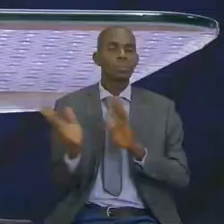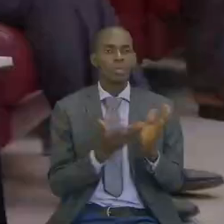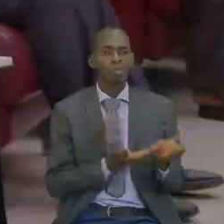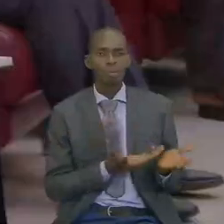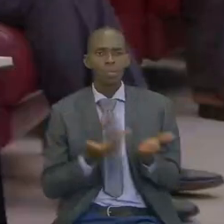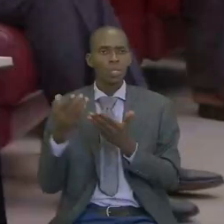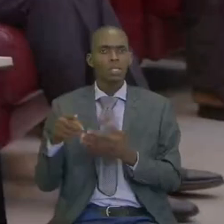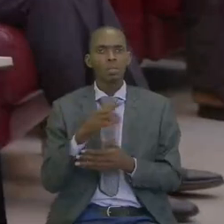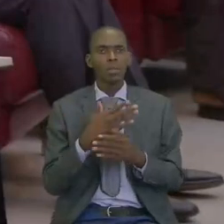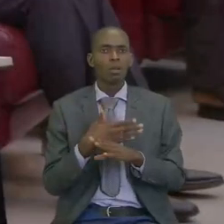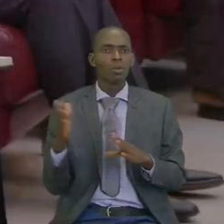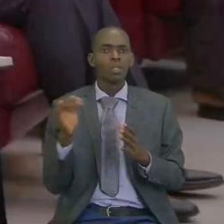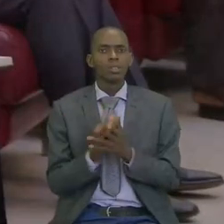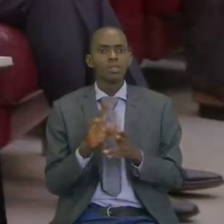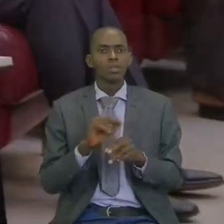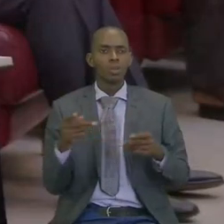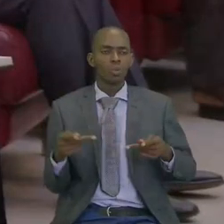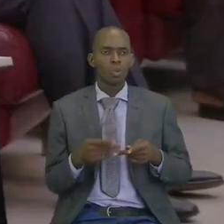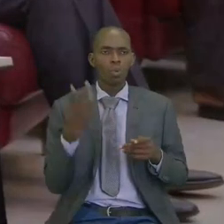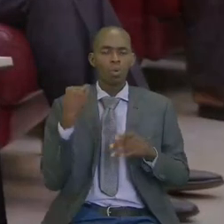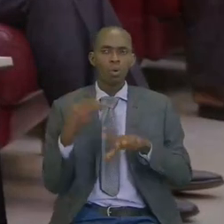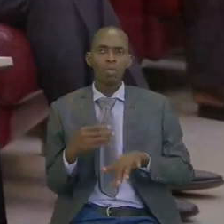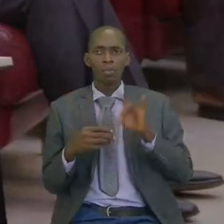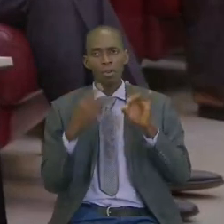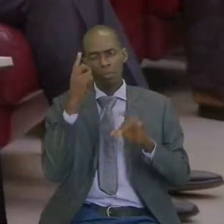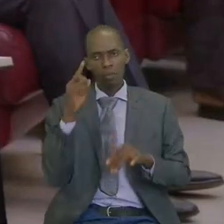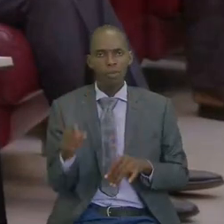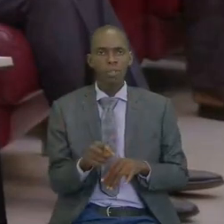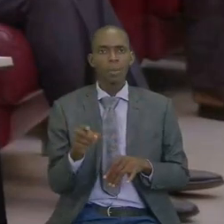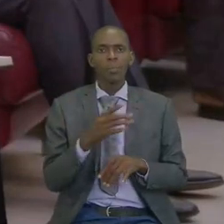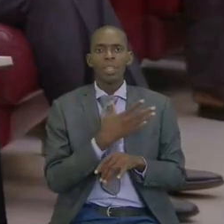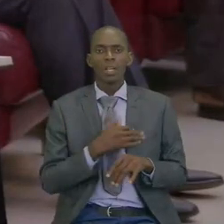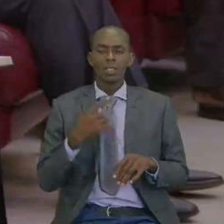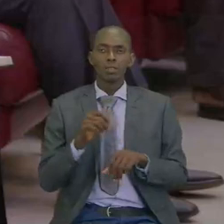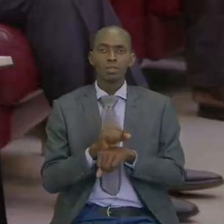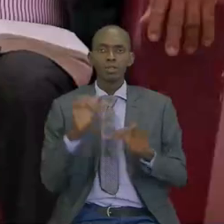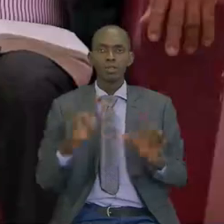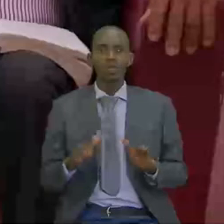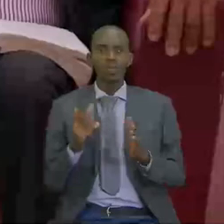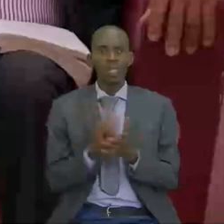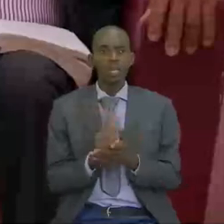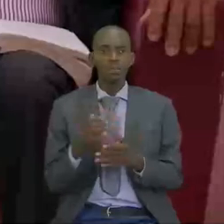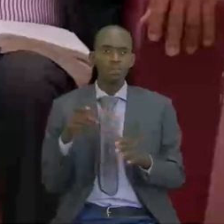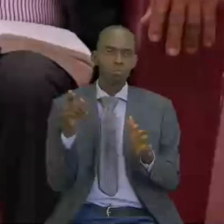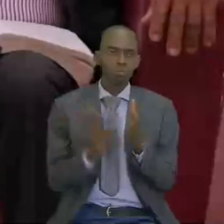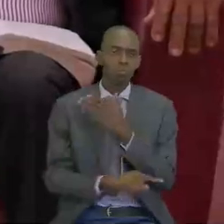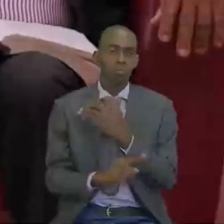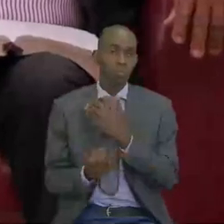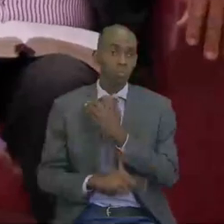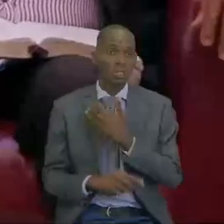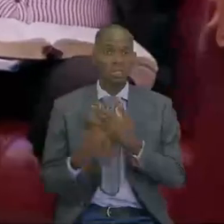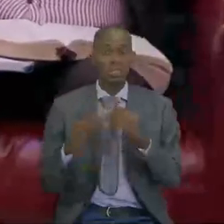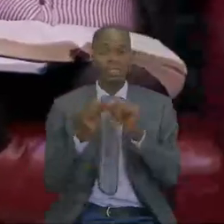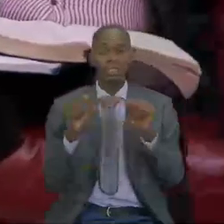les emporta et nulle trace n'en fut retrouvée. Mais la pierre qui avait frappé